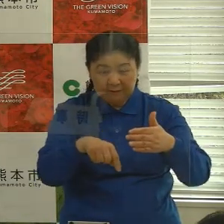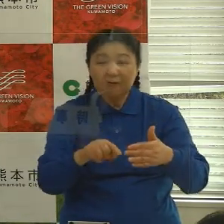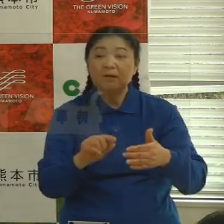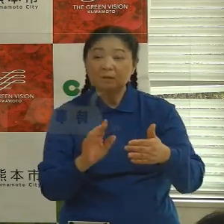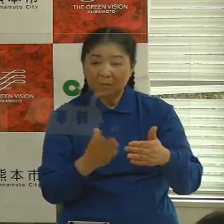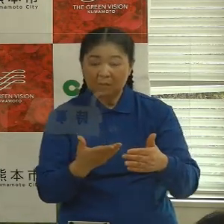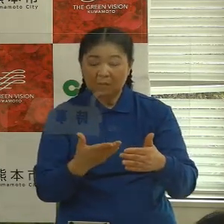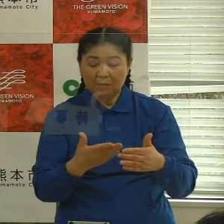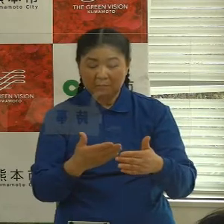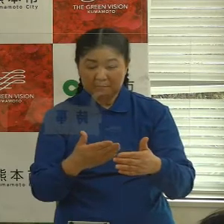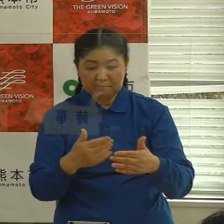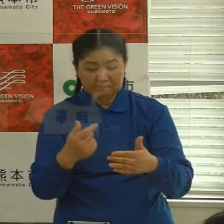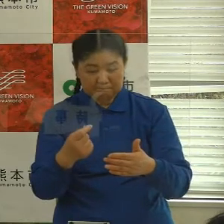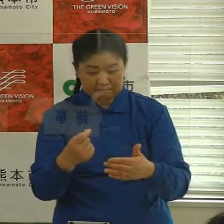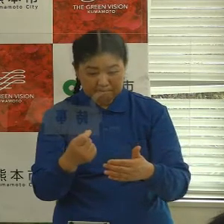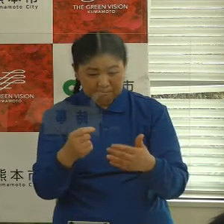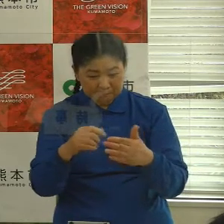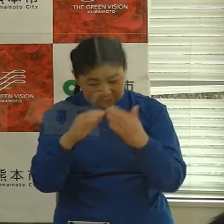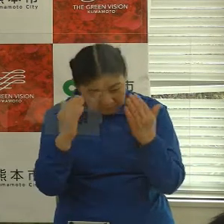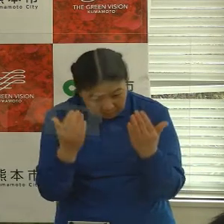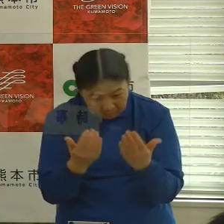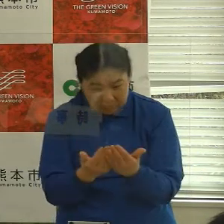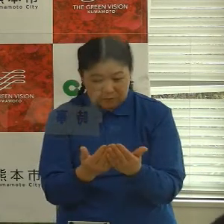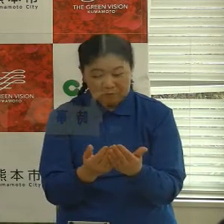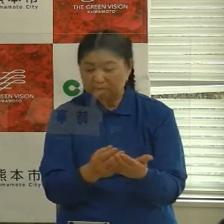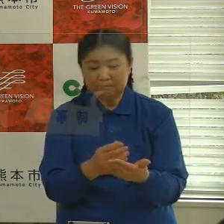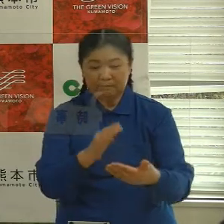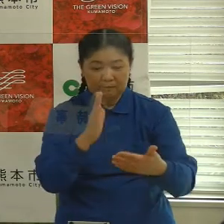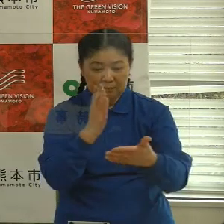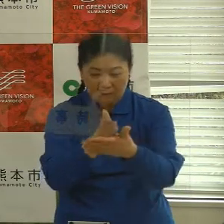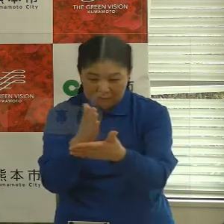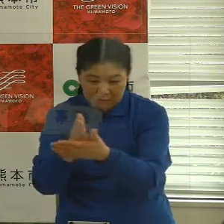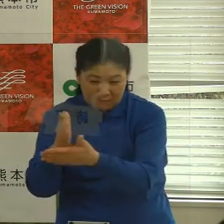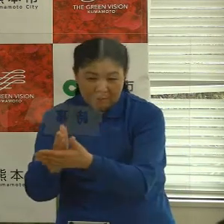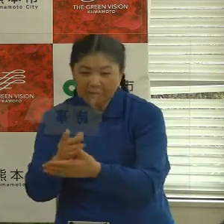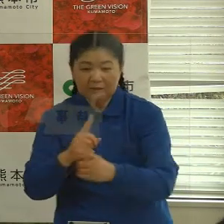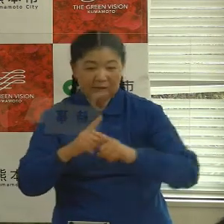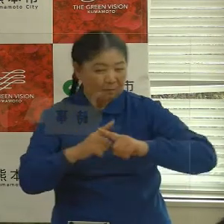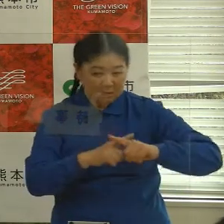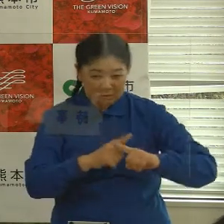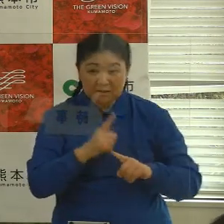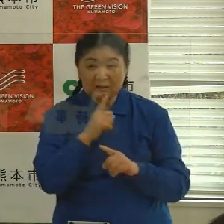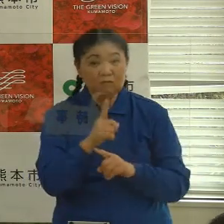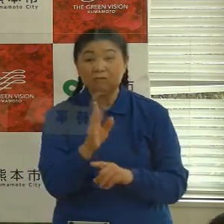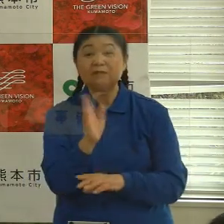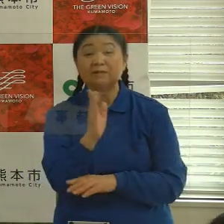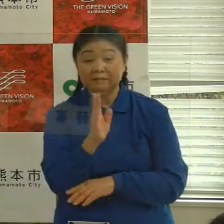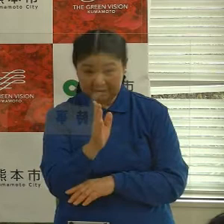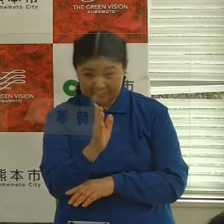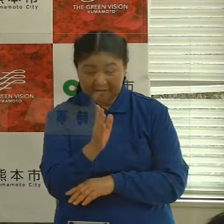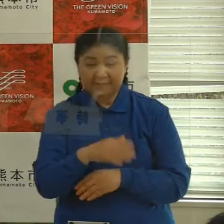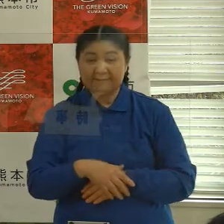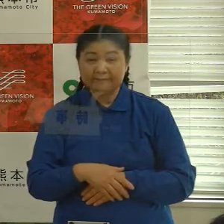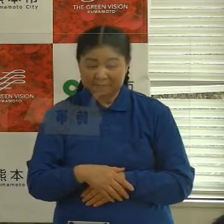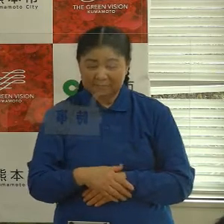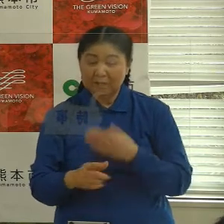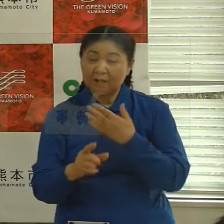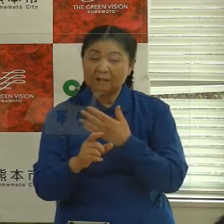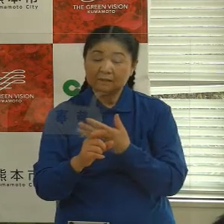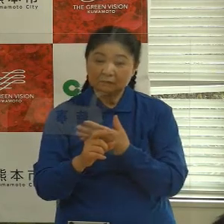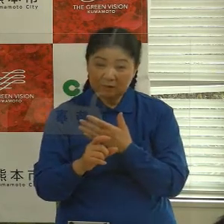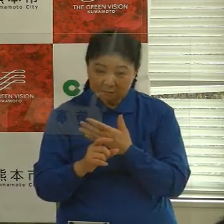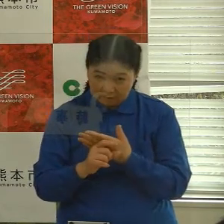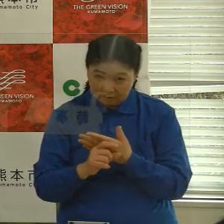ですね、やはりあまりこの、何でもかんでも制限するものではないというふうには思っています。例え